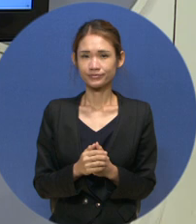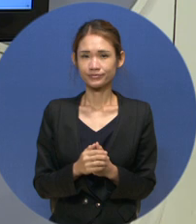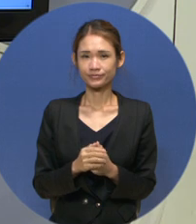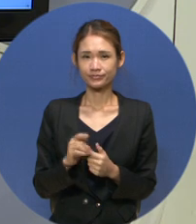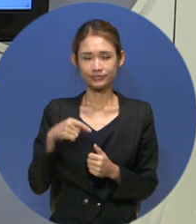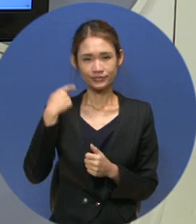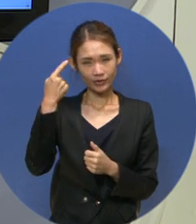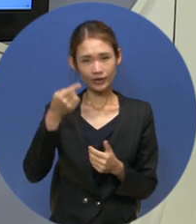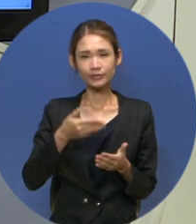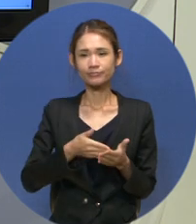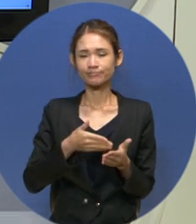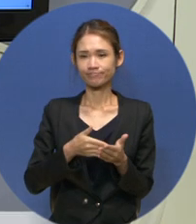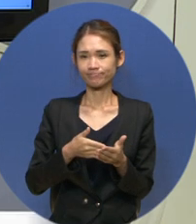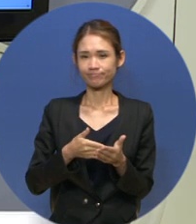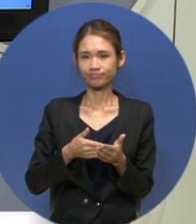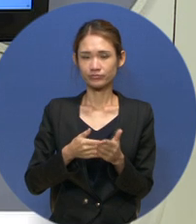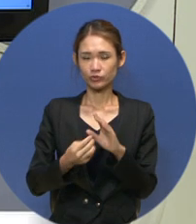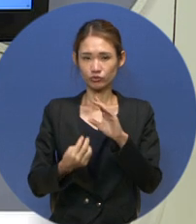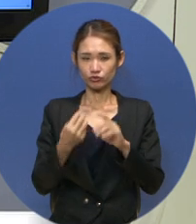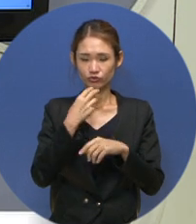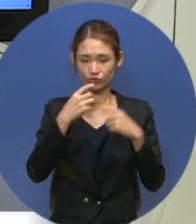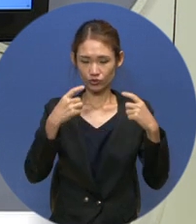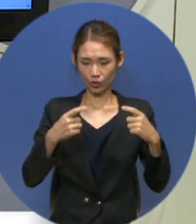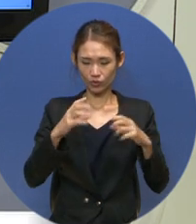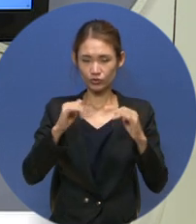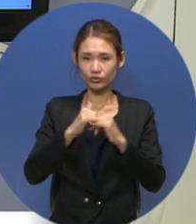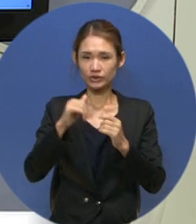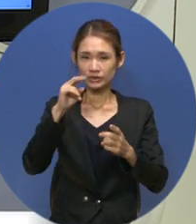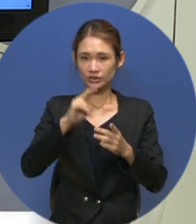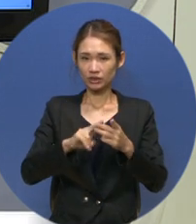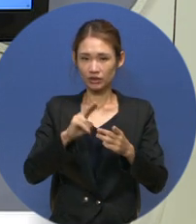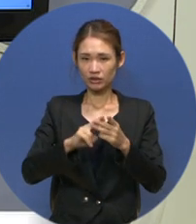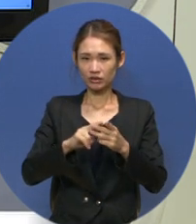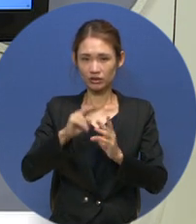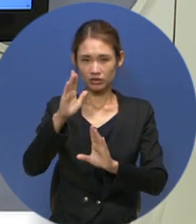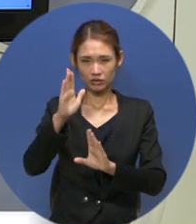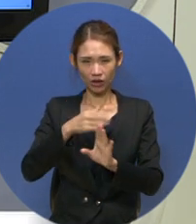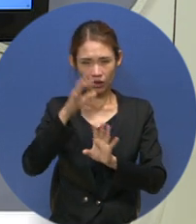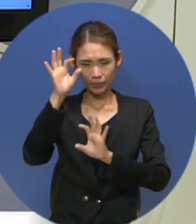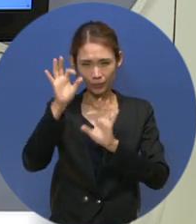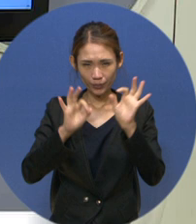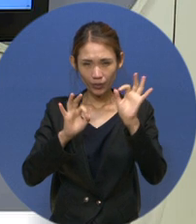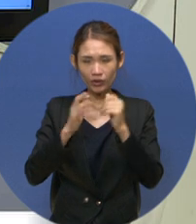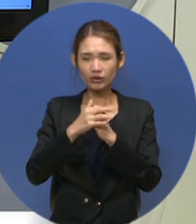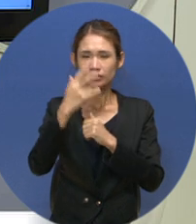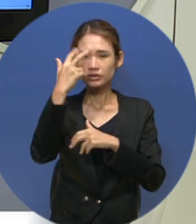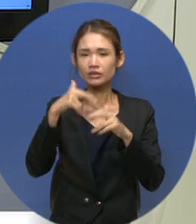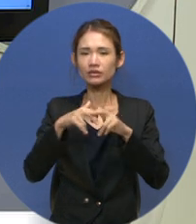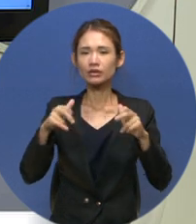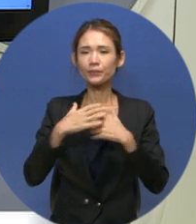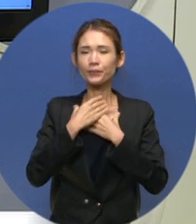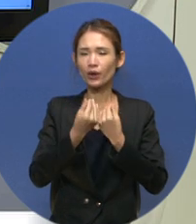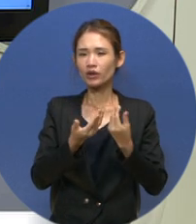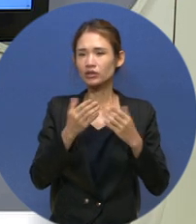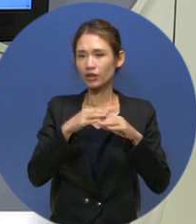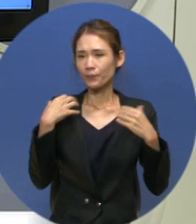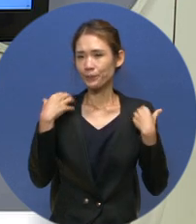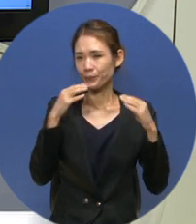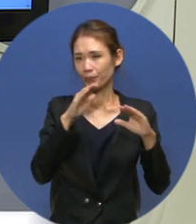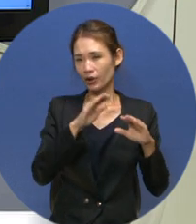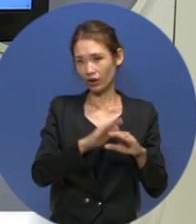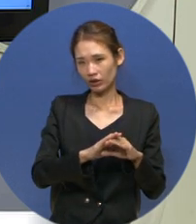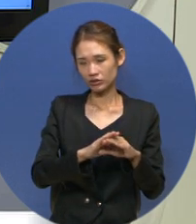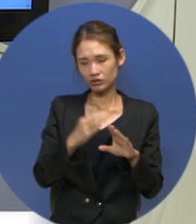다음 소식입니다 수도권 지역 주민 센터에 잘못된 시각장애인 편의시설 반 치 등 시정조치가